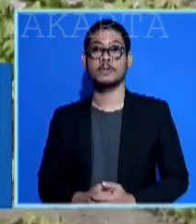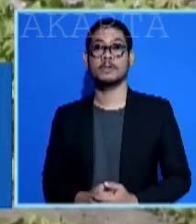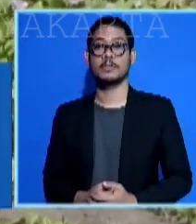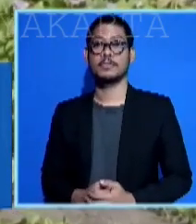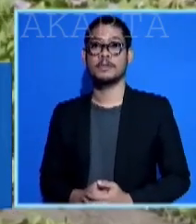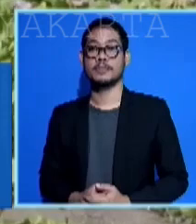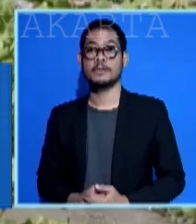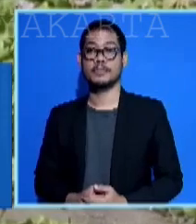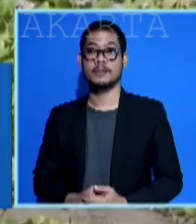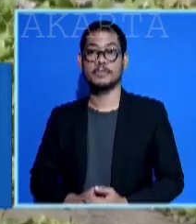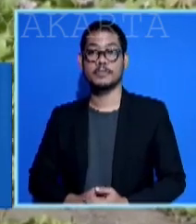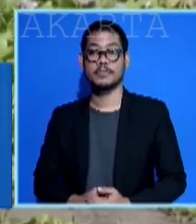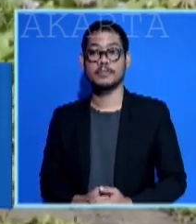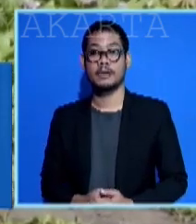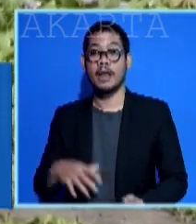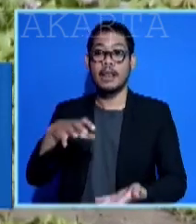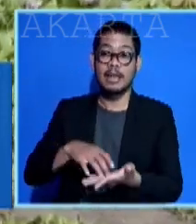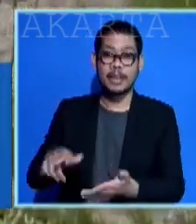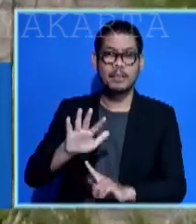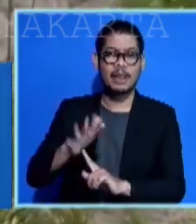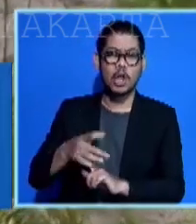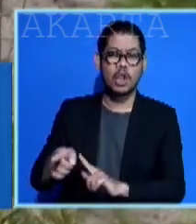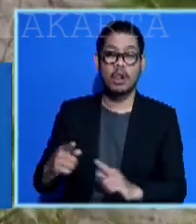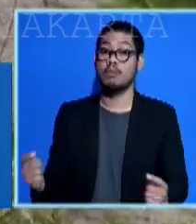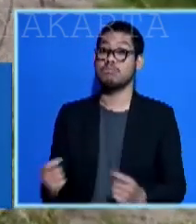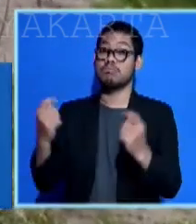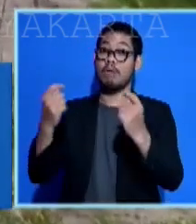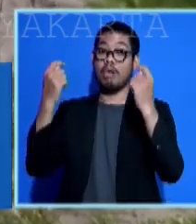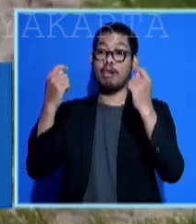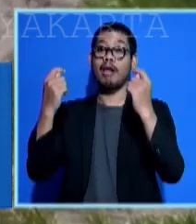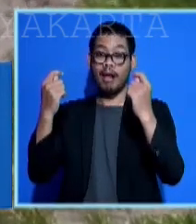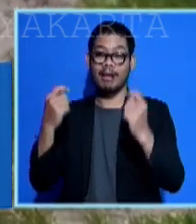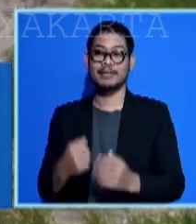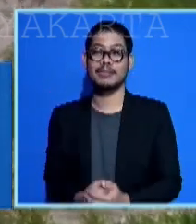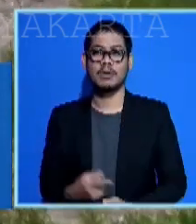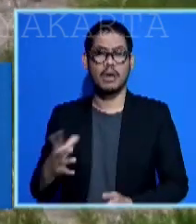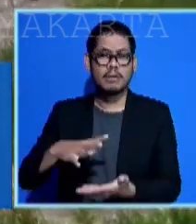angangan laladan bantulancen lumbung pangan ingang gadah